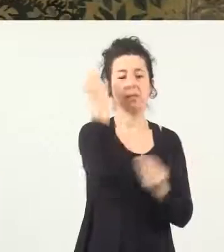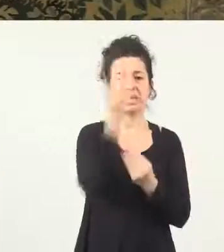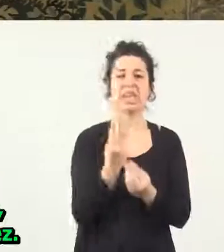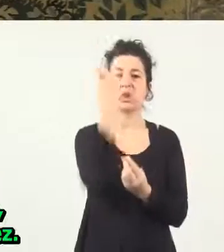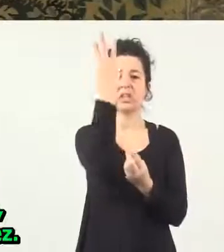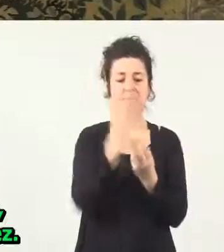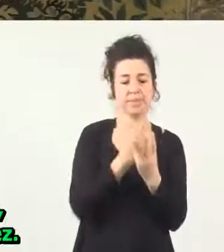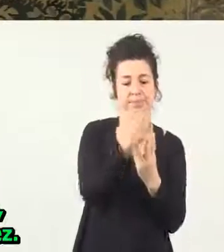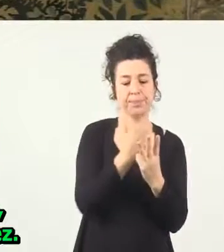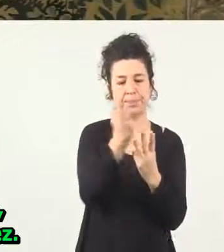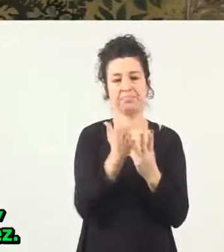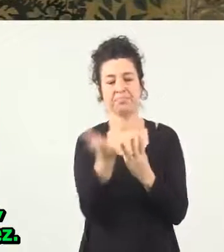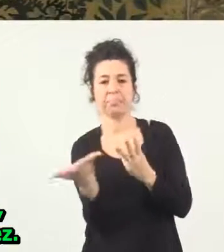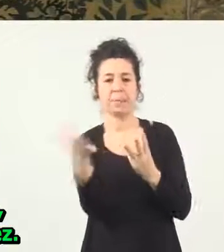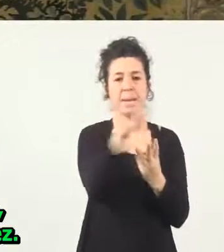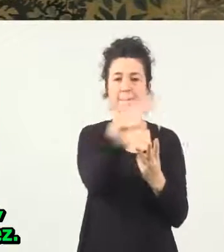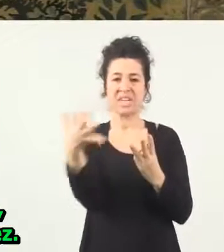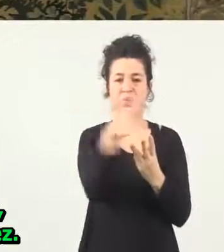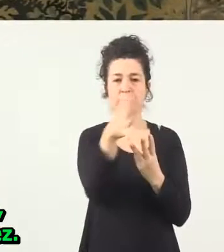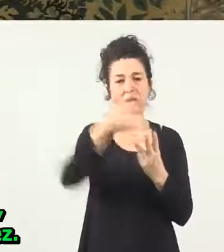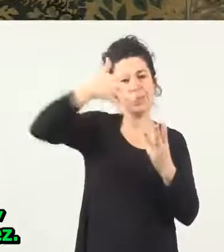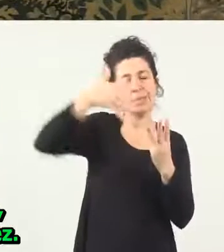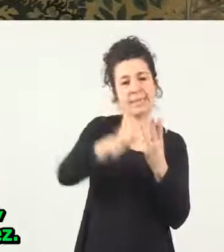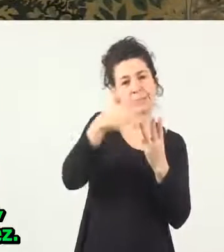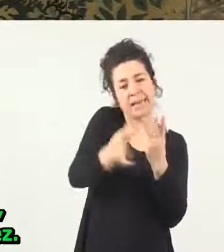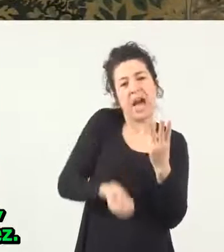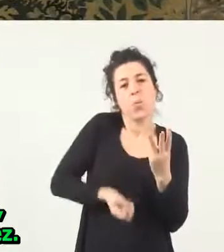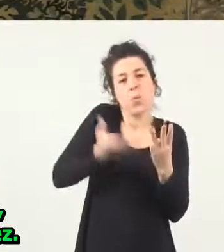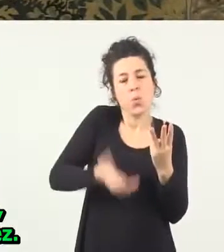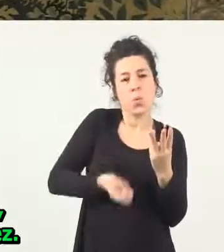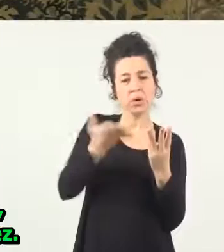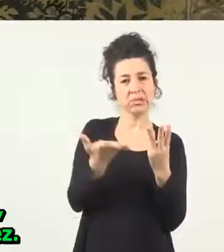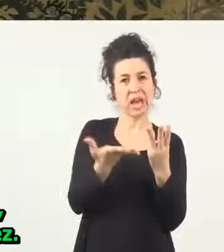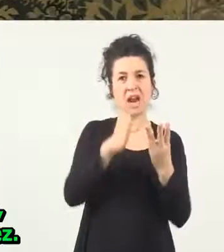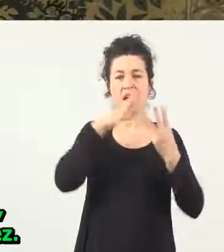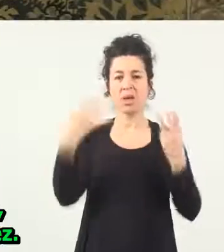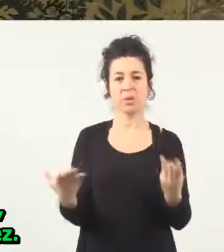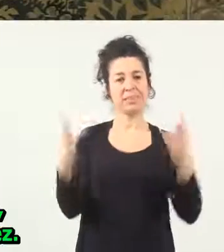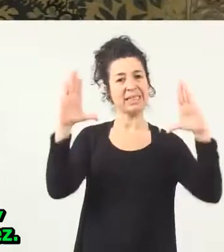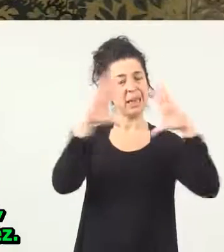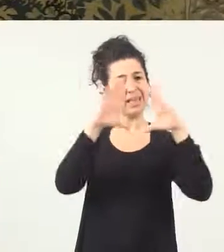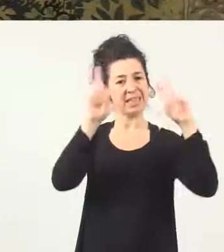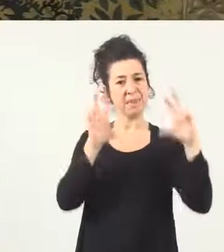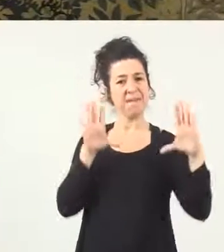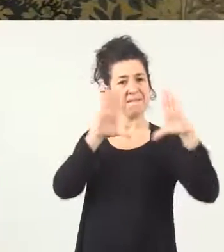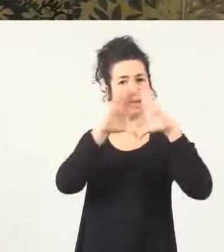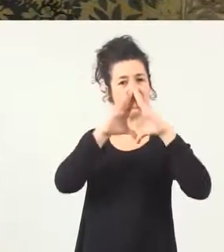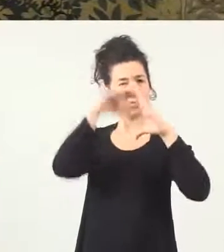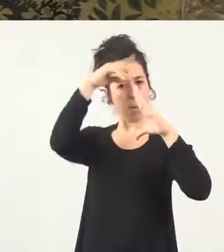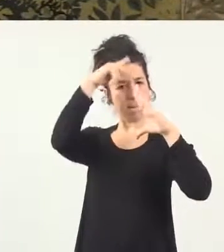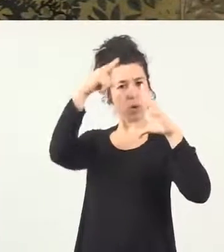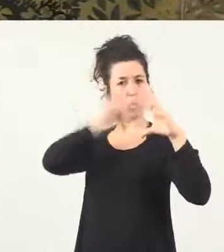dela, kontatzeko gutxi gora bera zek eskatzen nauen gaur egun feminismoari dagokionez,